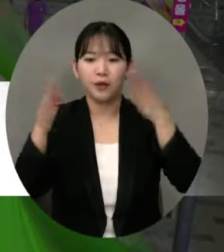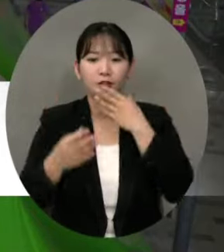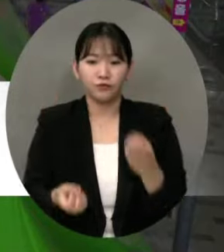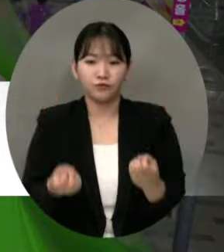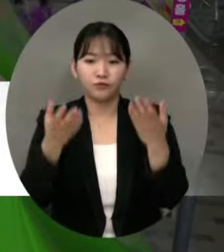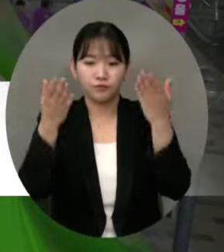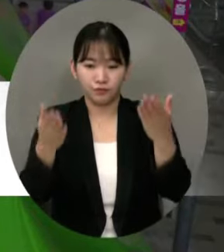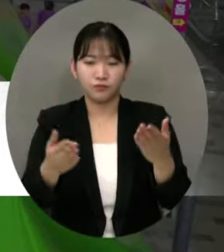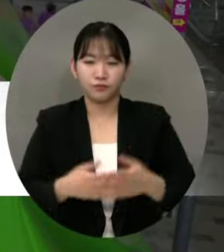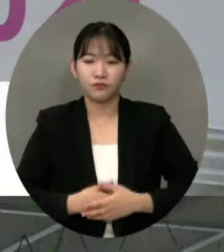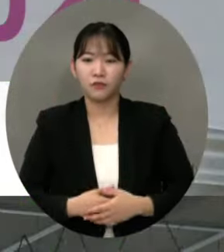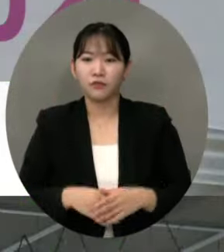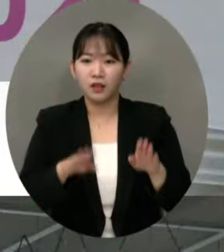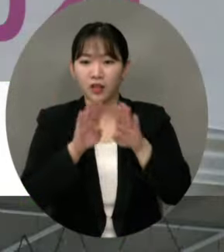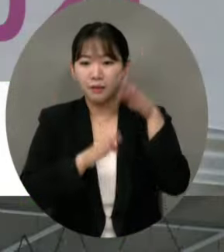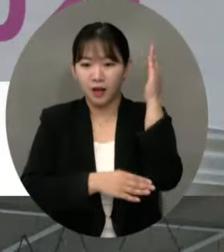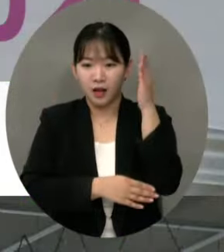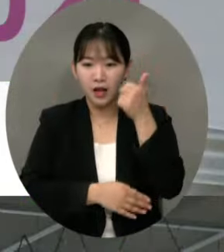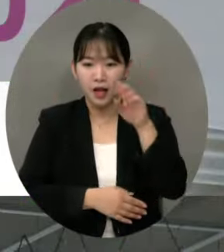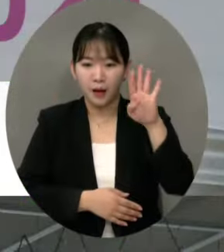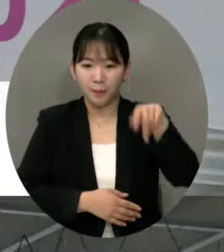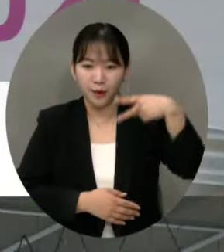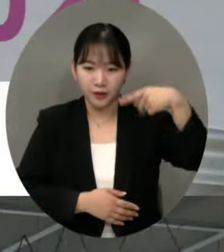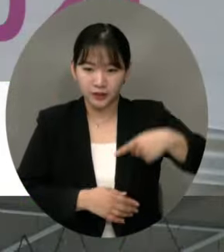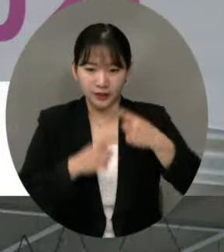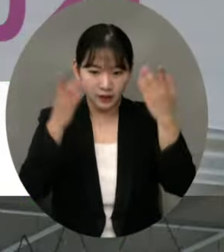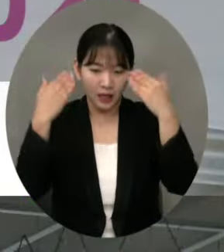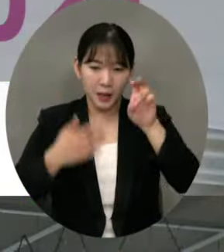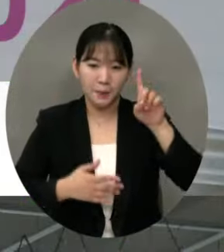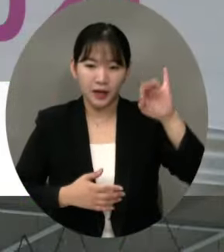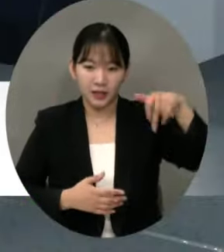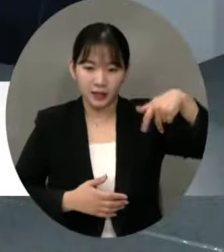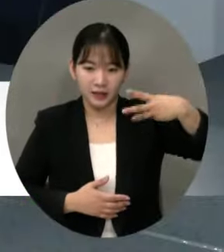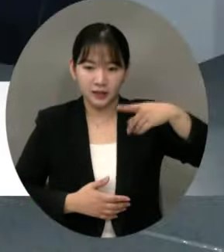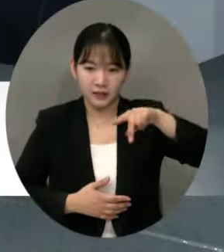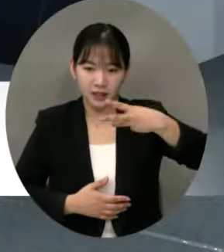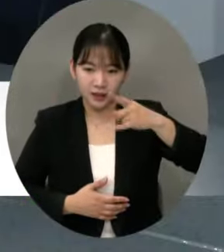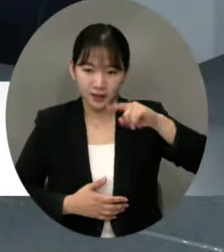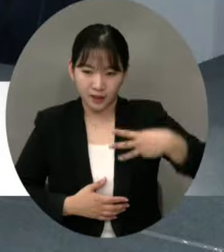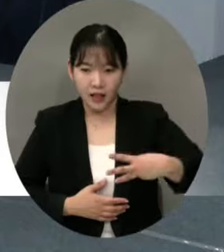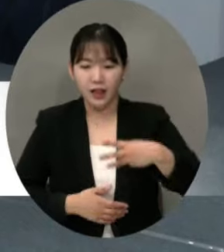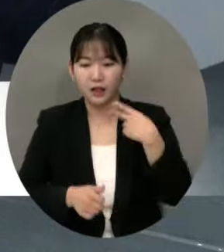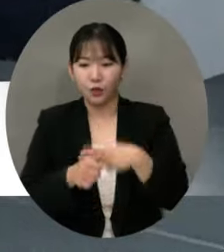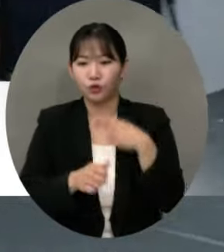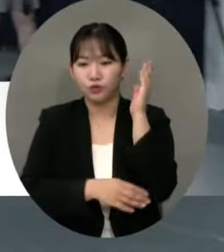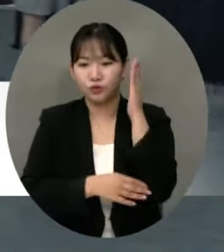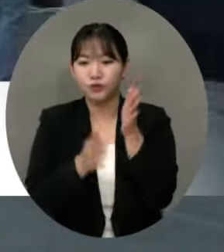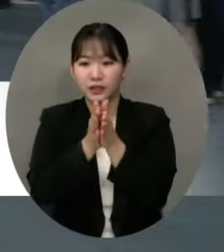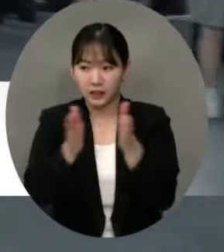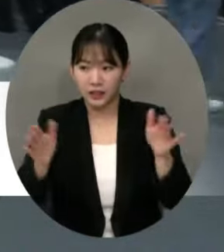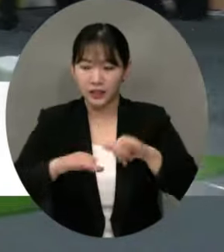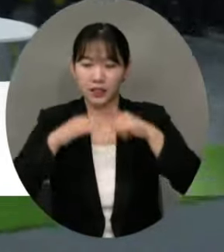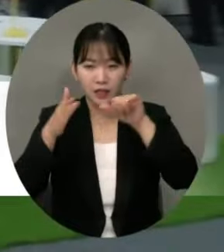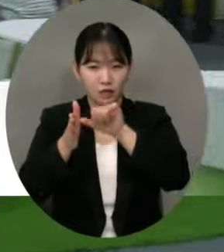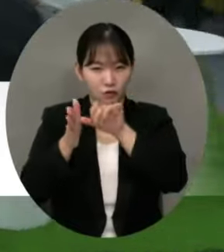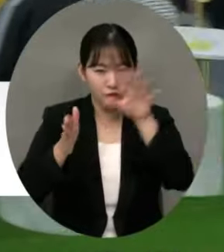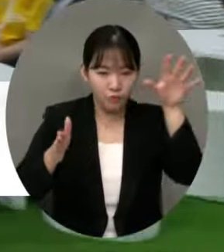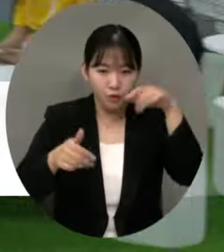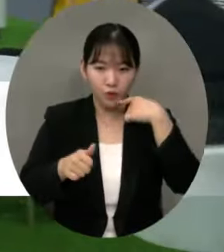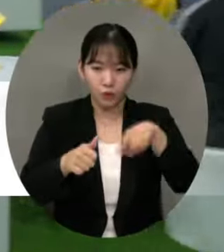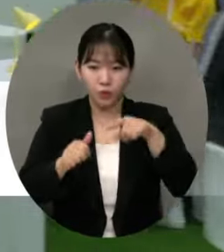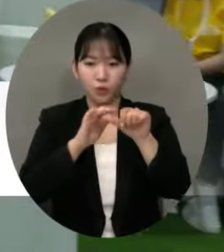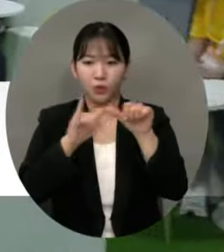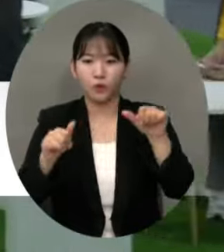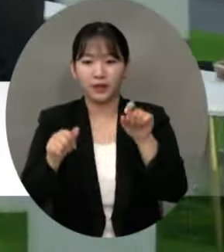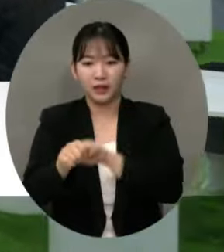축하했습니다. 개막 강연으로 하버드대 마이클 샌델 교수의 특강이 열린 것을 시작으로 세계 유명 교육계 리더 5인의